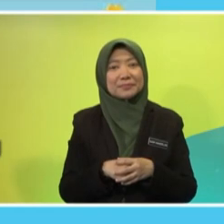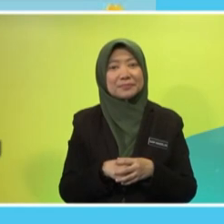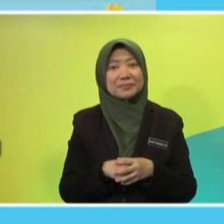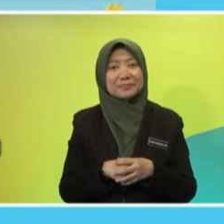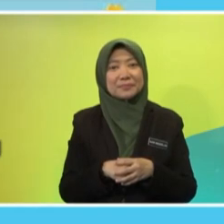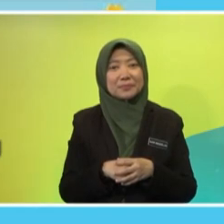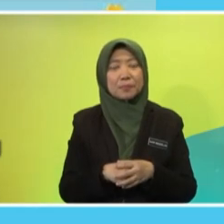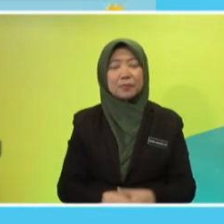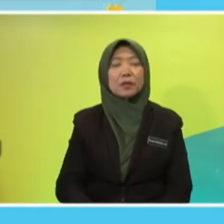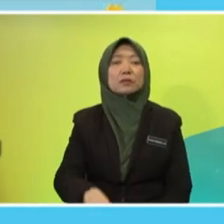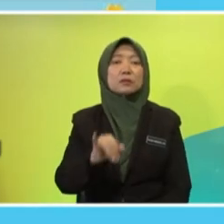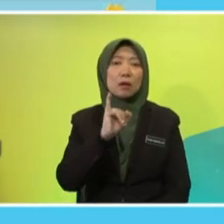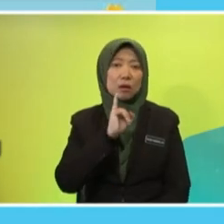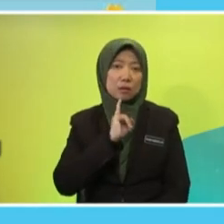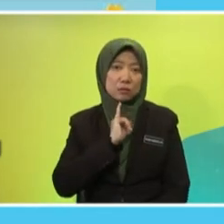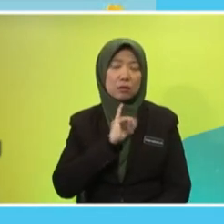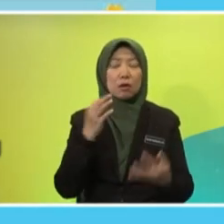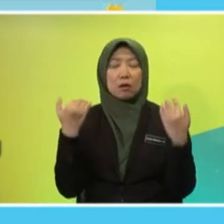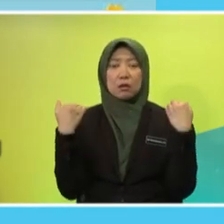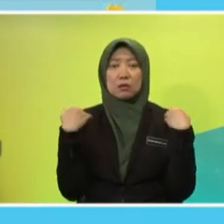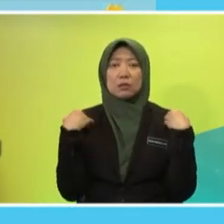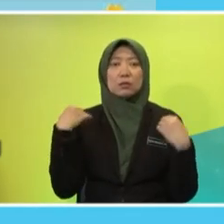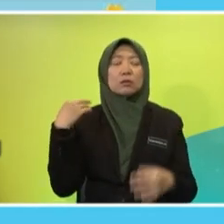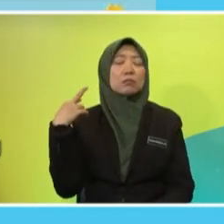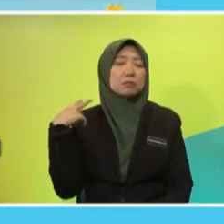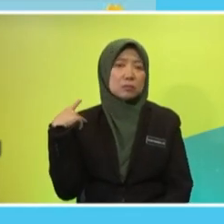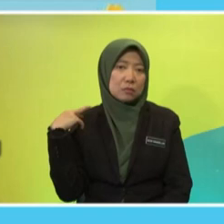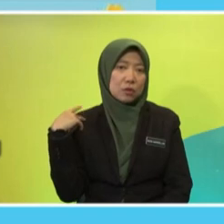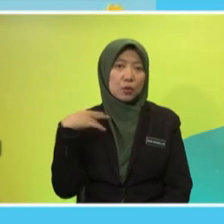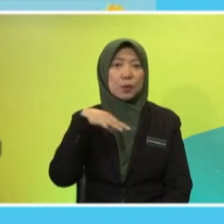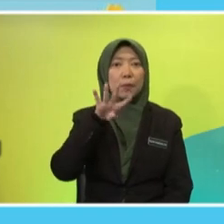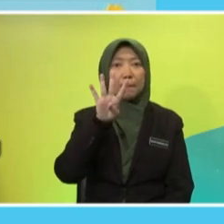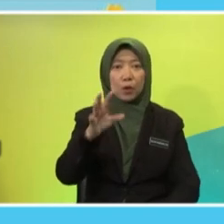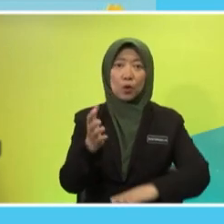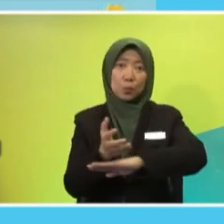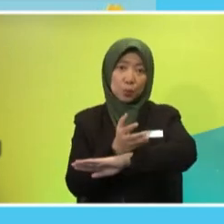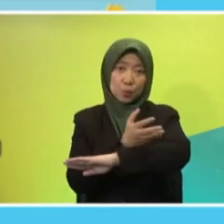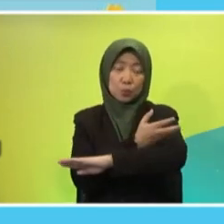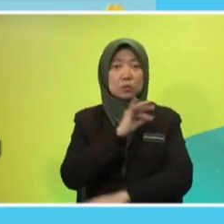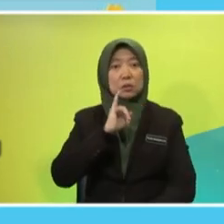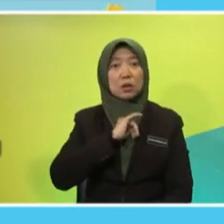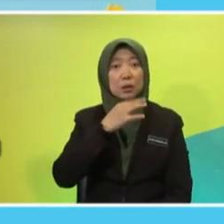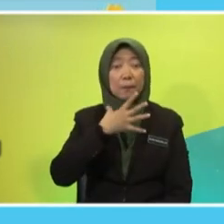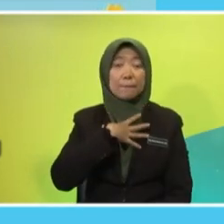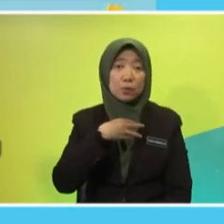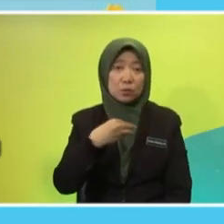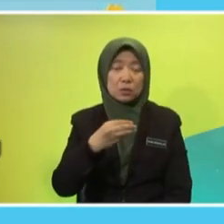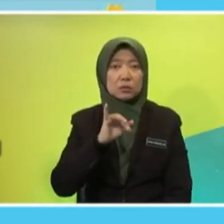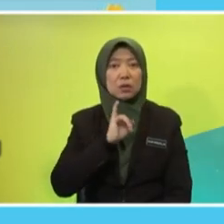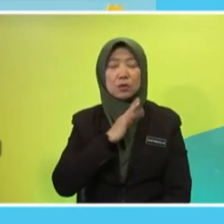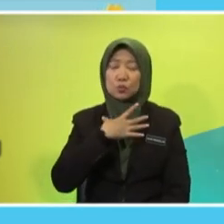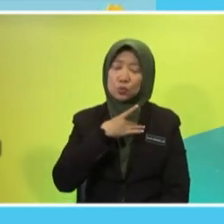Silakan. Okey, saya berkaki empat. Bulu saya putih. Saya suka